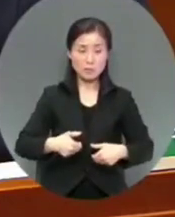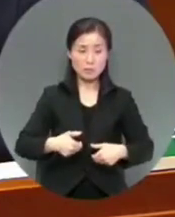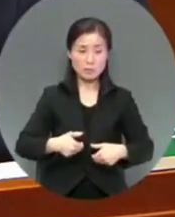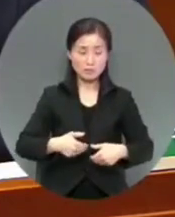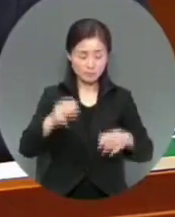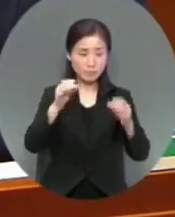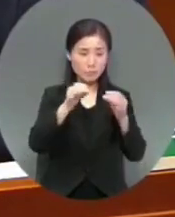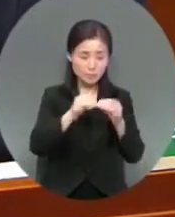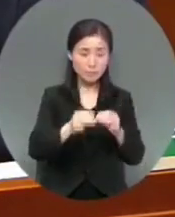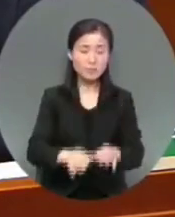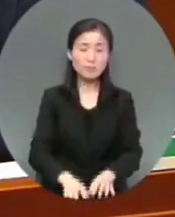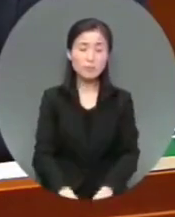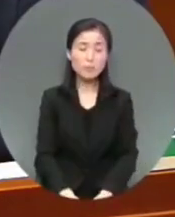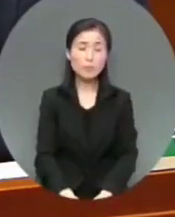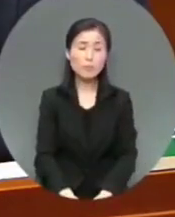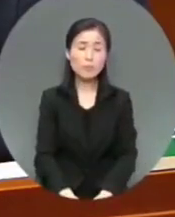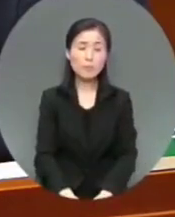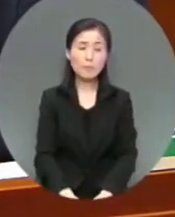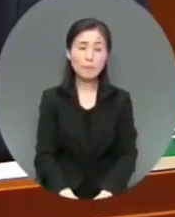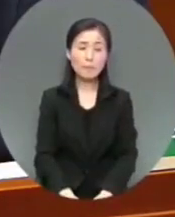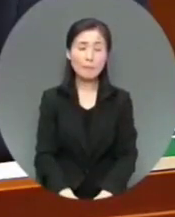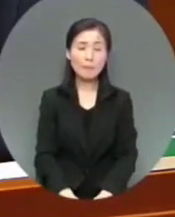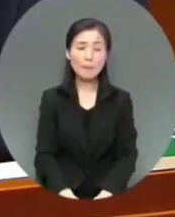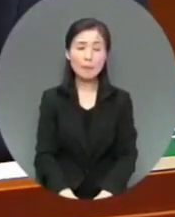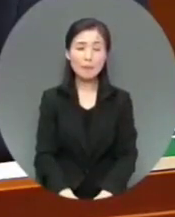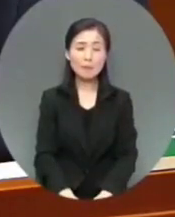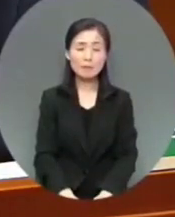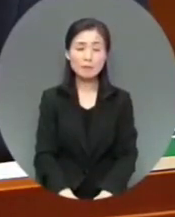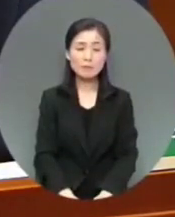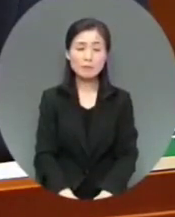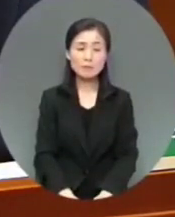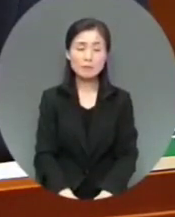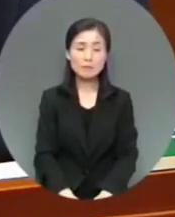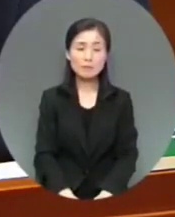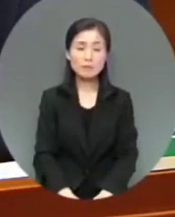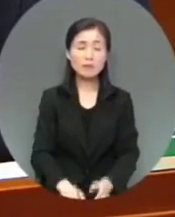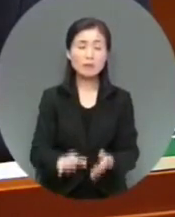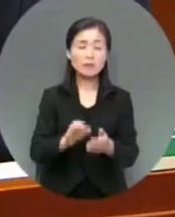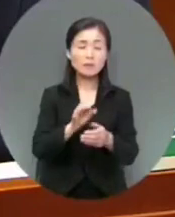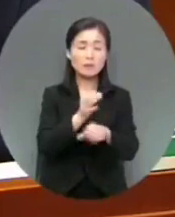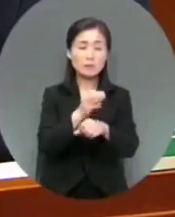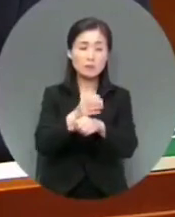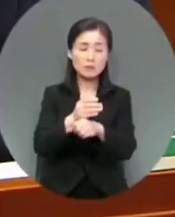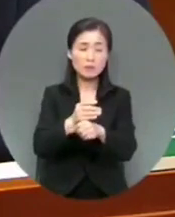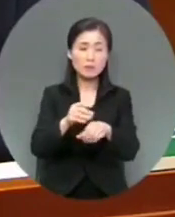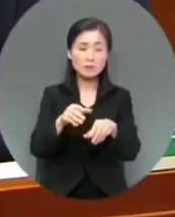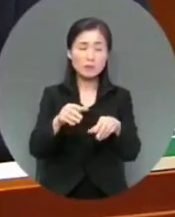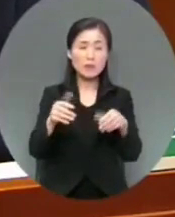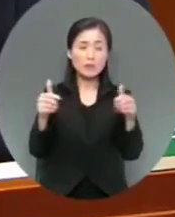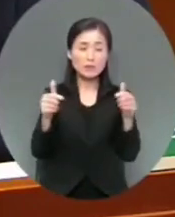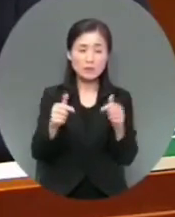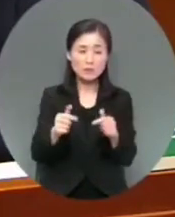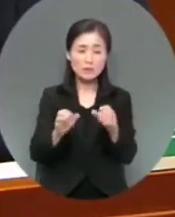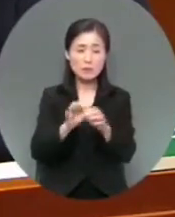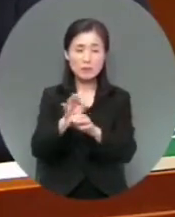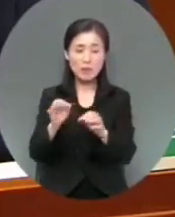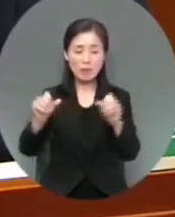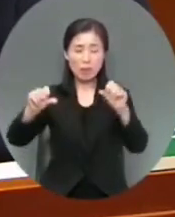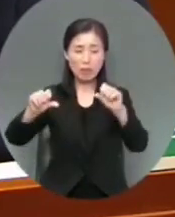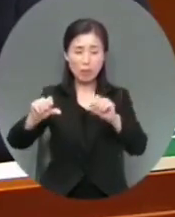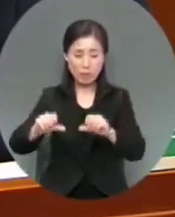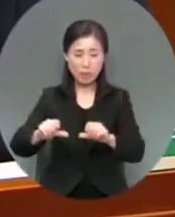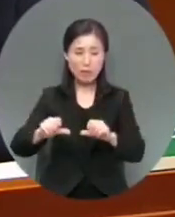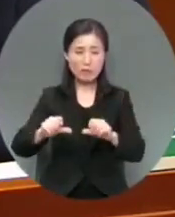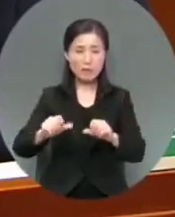전적으로 동감하죠. 그래서 아마 이 소비는 위축되고 경제가 악영향되고 뭐 이런